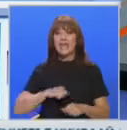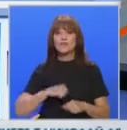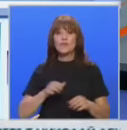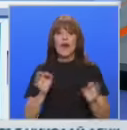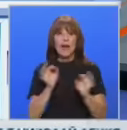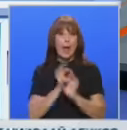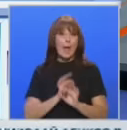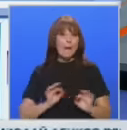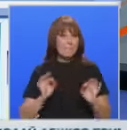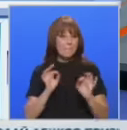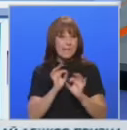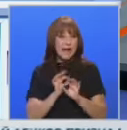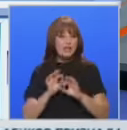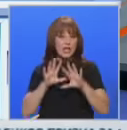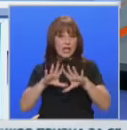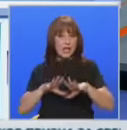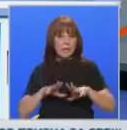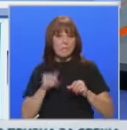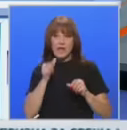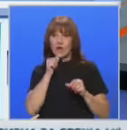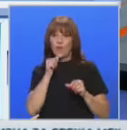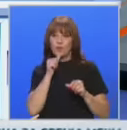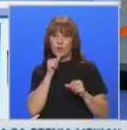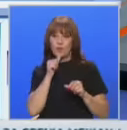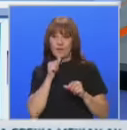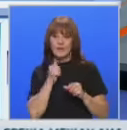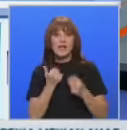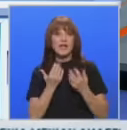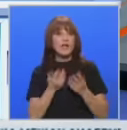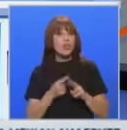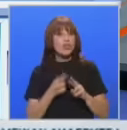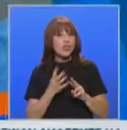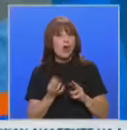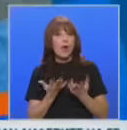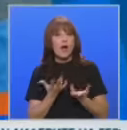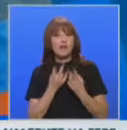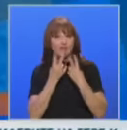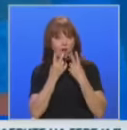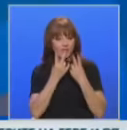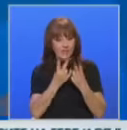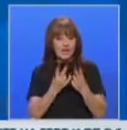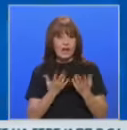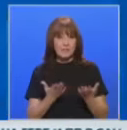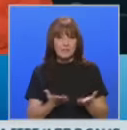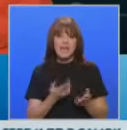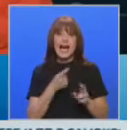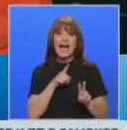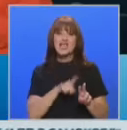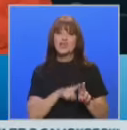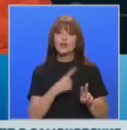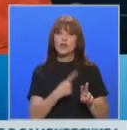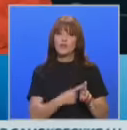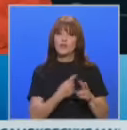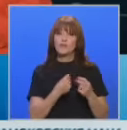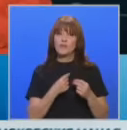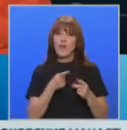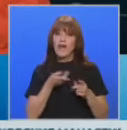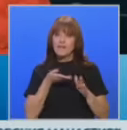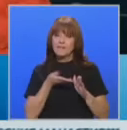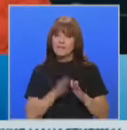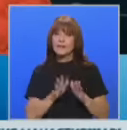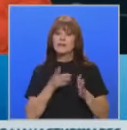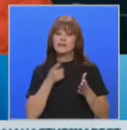поел голяма част от вълната. Какво обаче видя нашият екип? Включваме сега на живо Иво Никодимов, който днес тръгна по